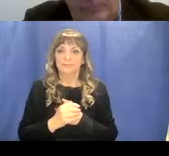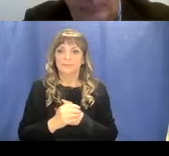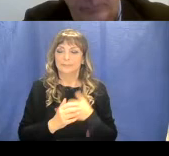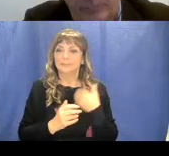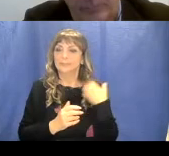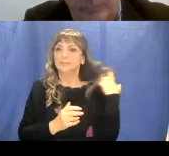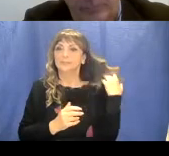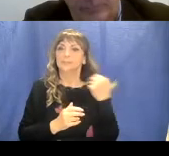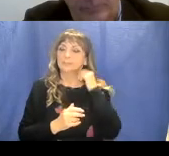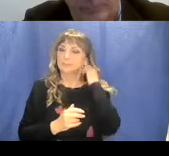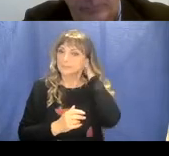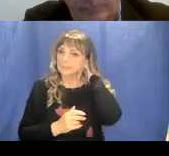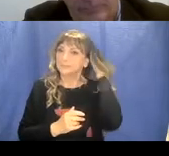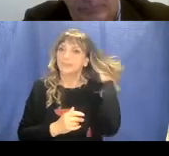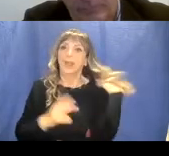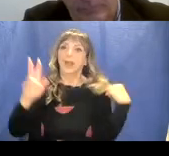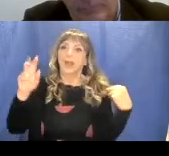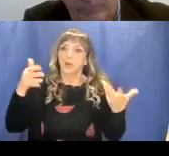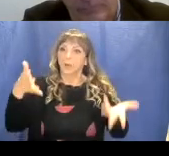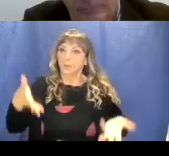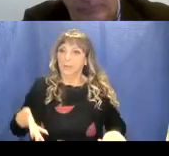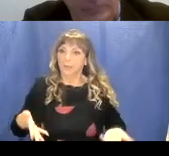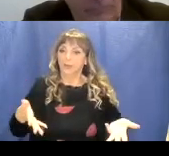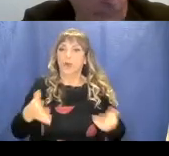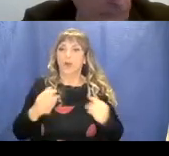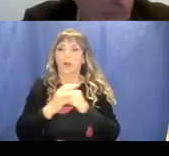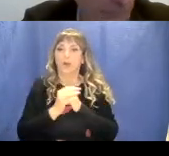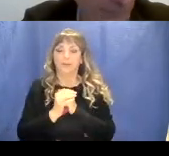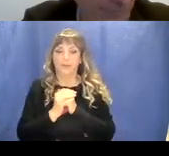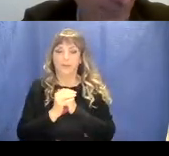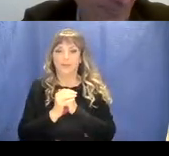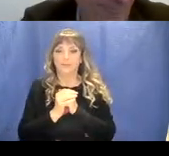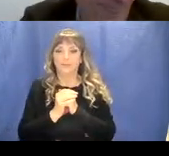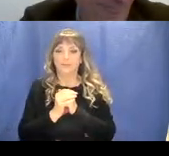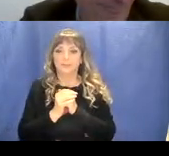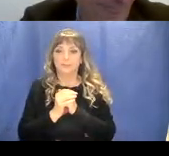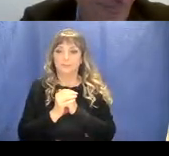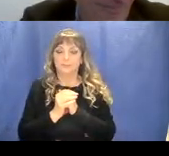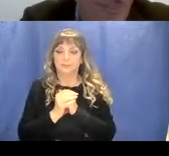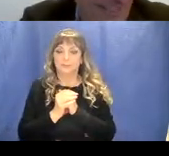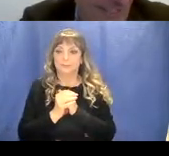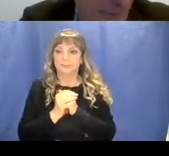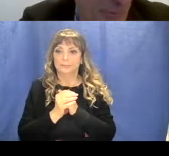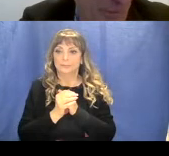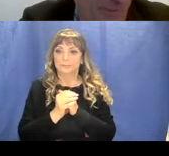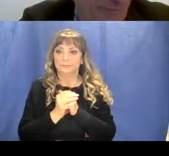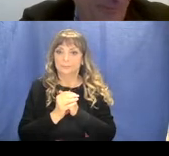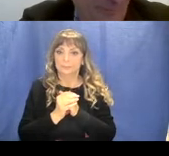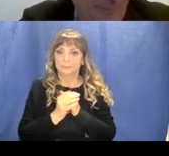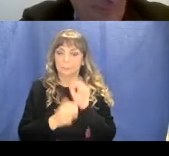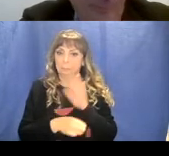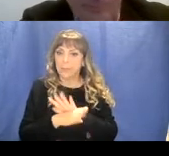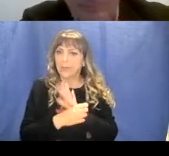l'argomento di cui parlerò oggi che prende spunto dal dal